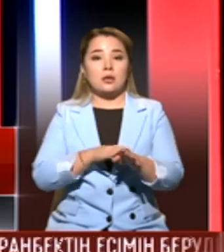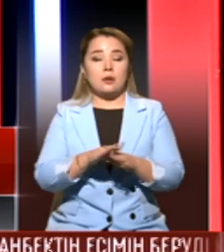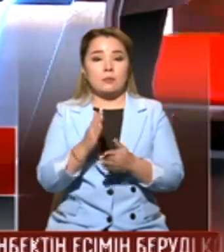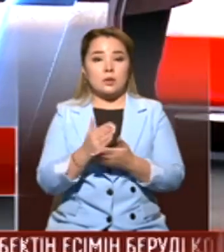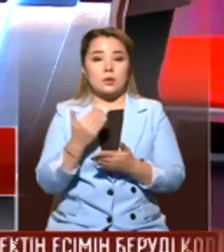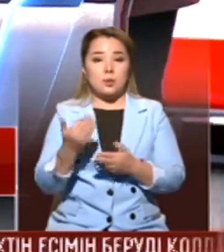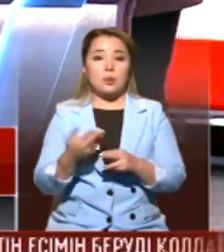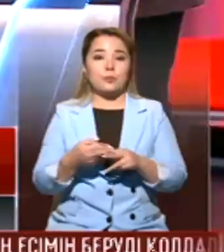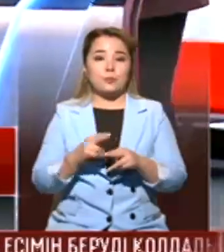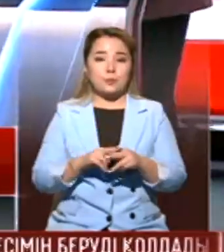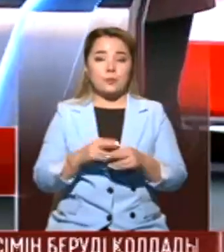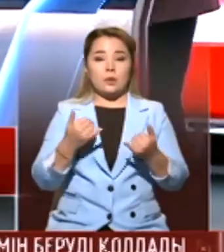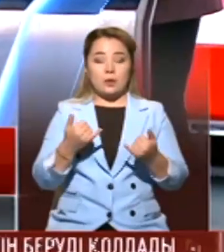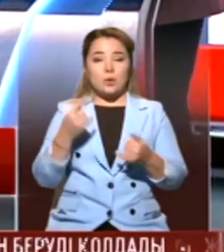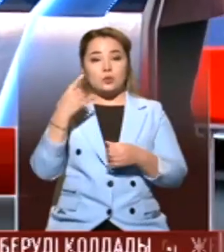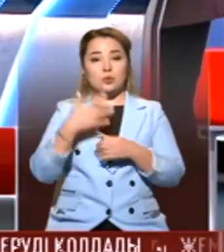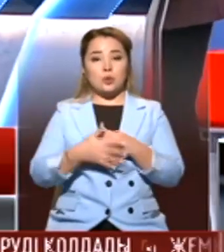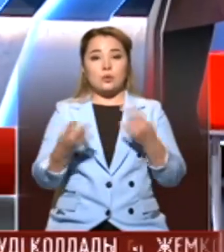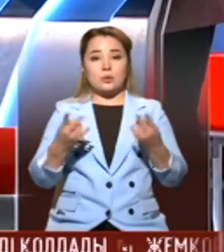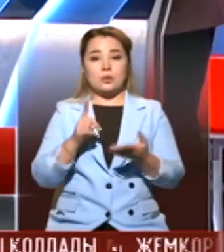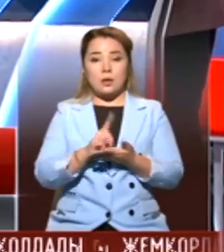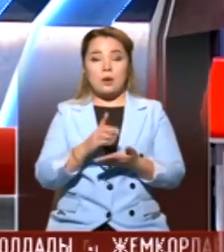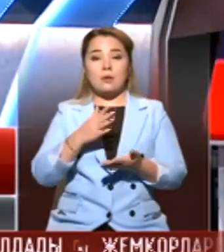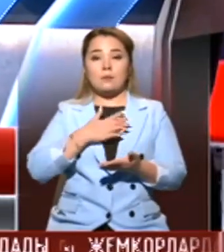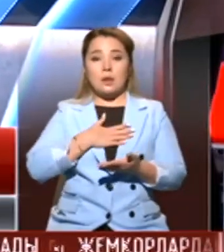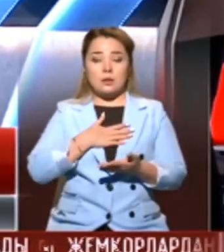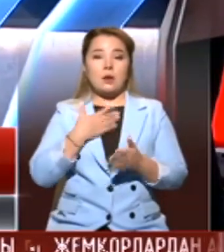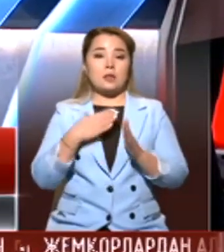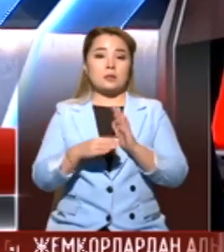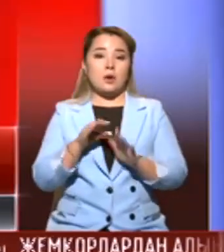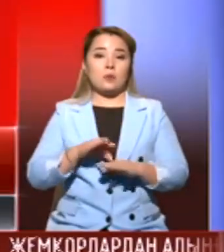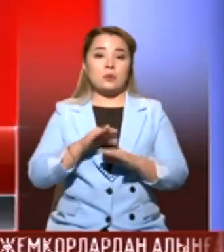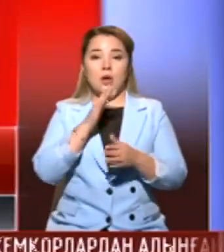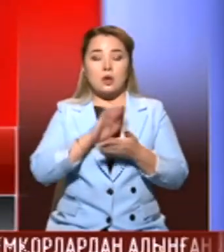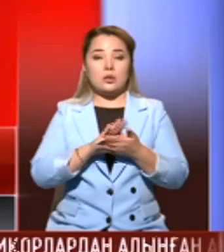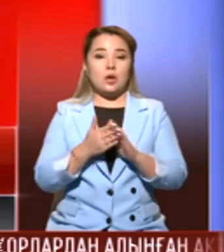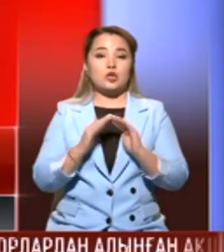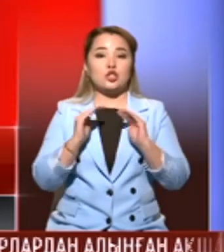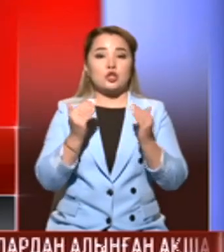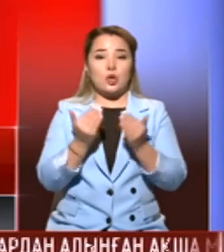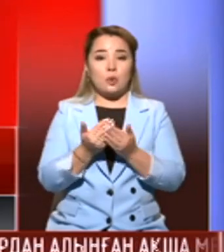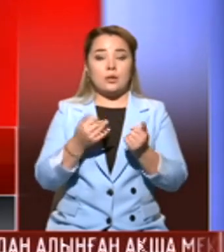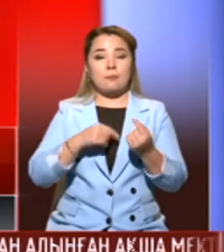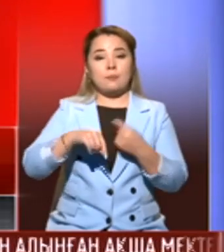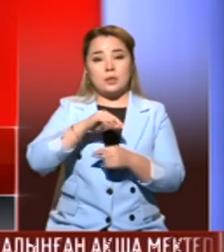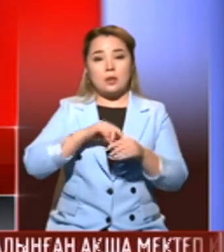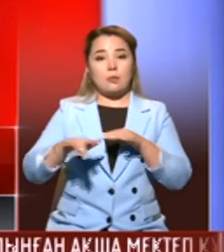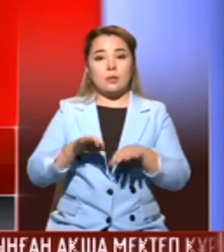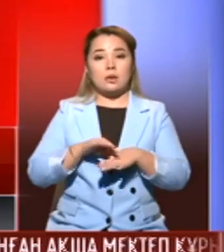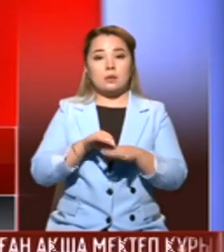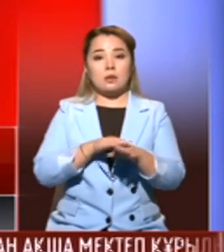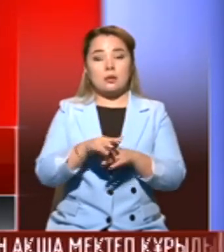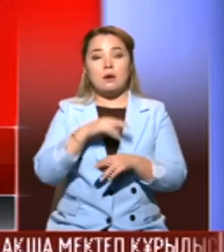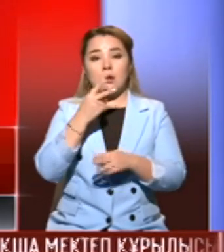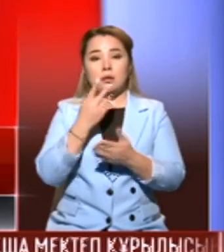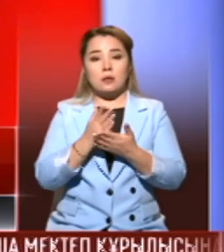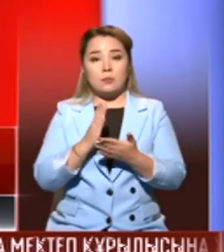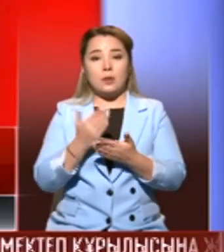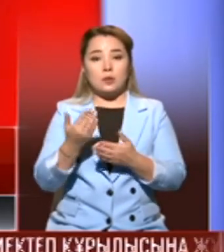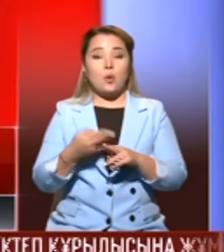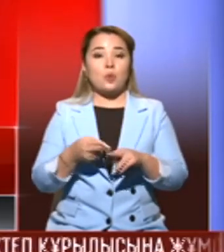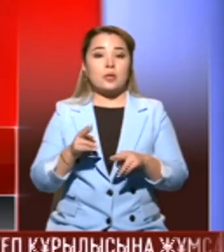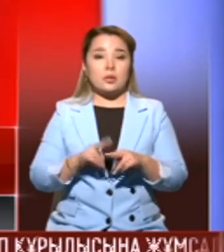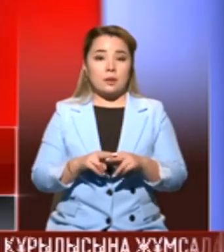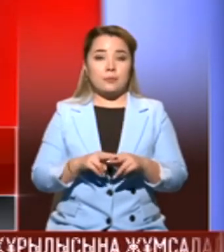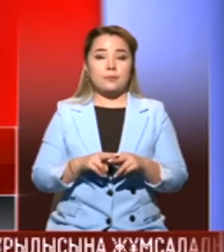бар. Енді біз бірдеңені түсінуіміз керек. Бізде сайлауға дейін уақыт шектеулі. Бұл жерде кішкене мынау бизнестегі процедуралармен де қарауға болады.